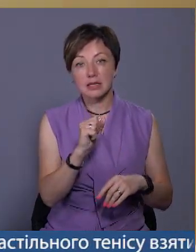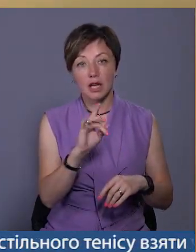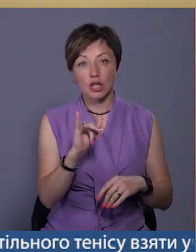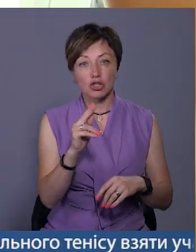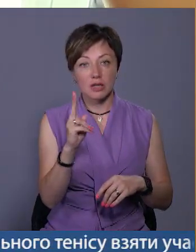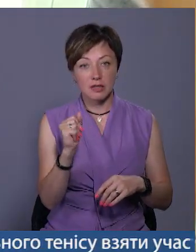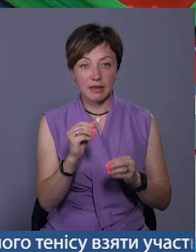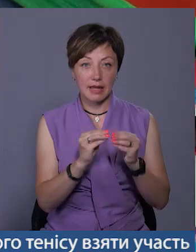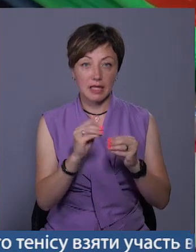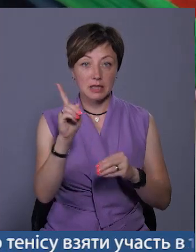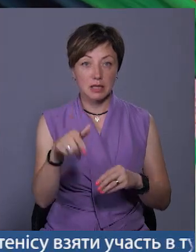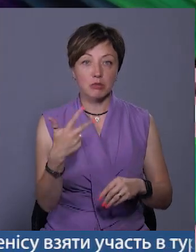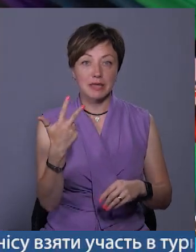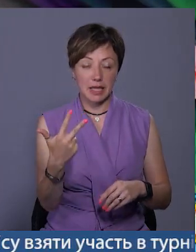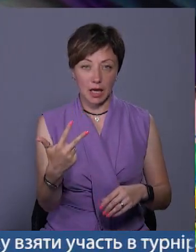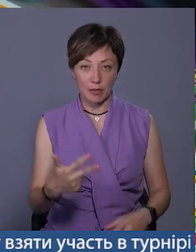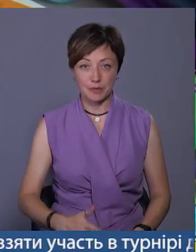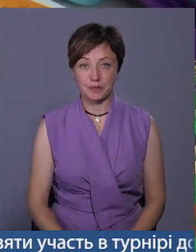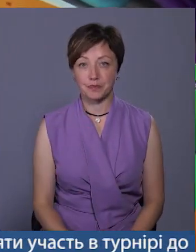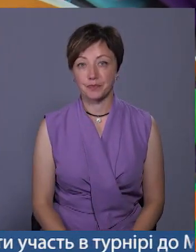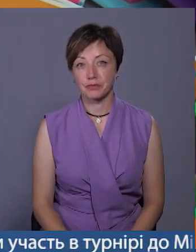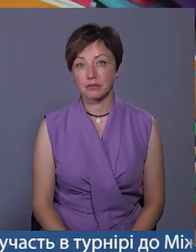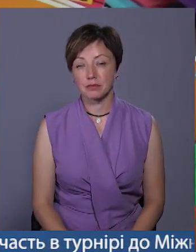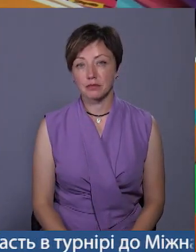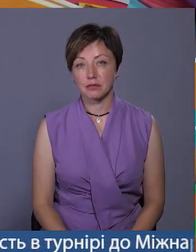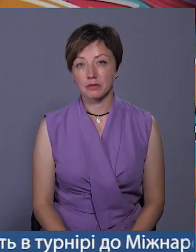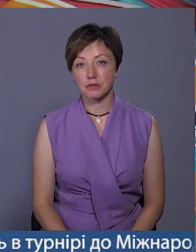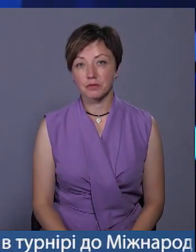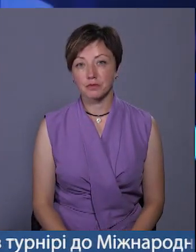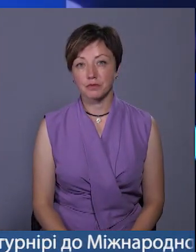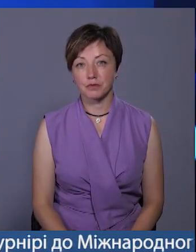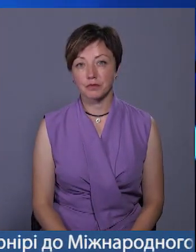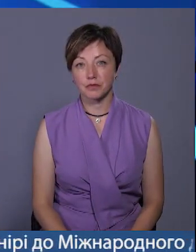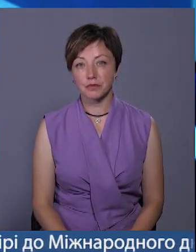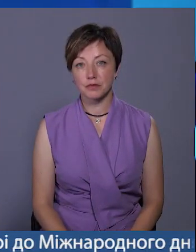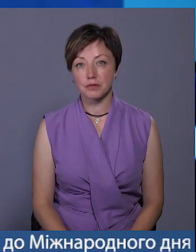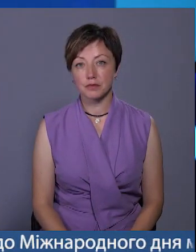Зарічанська, 10/3. Олександра Семенюк, Микола Юрковський, новини міста.